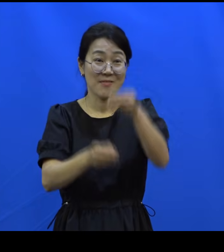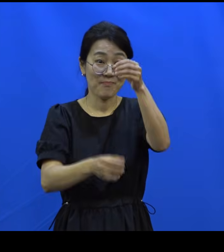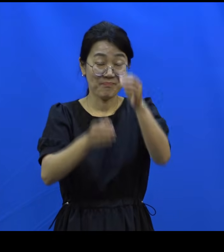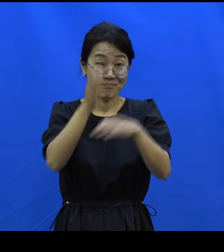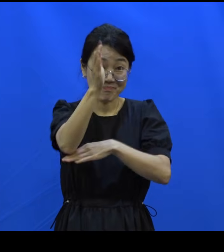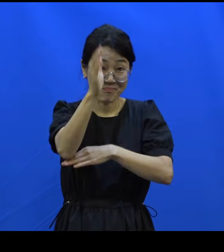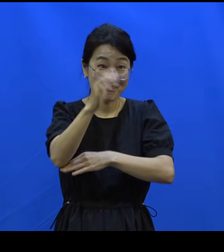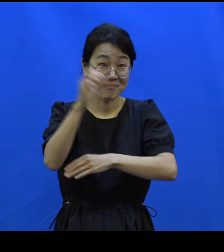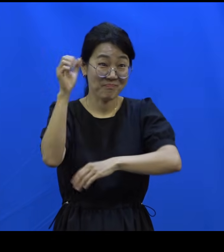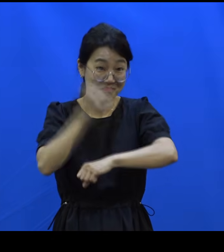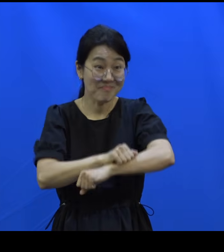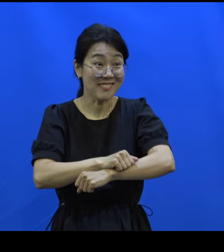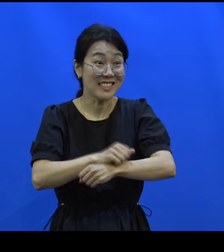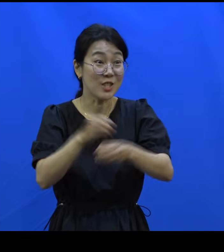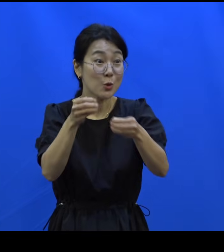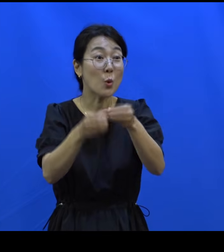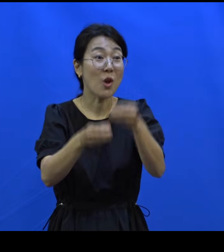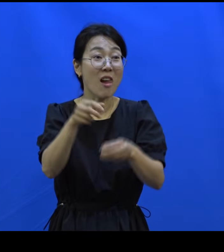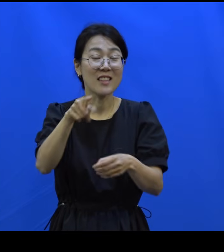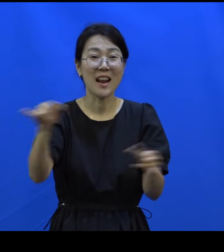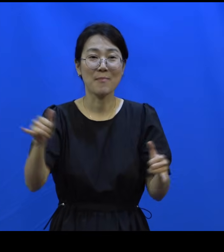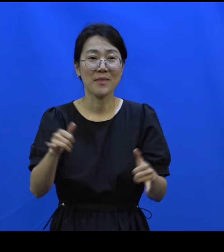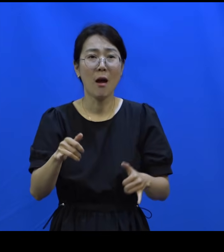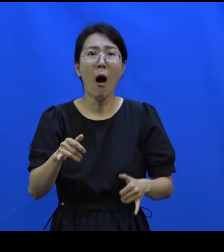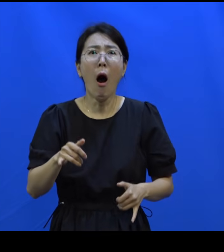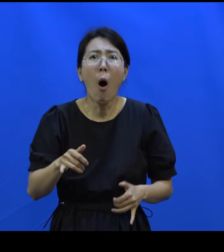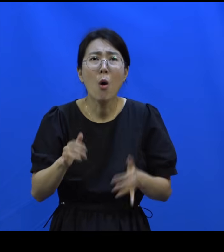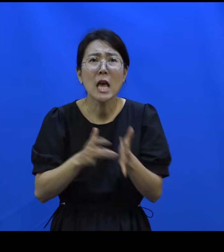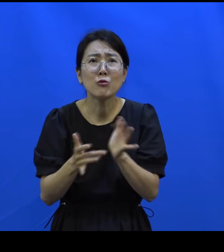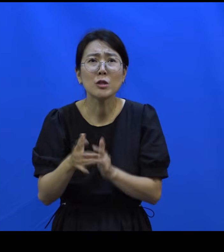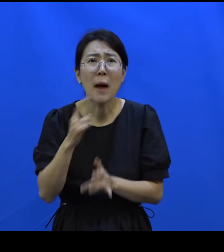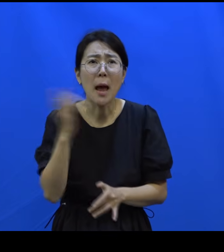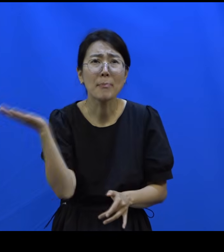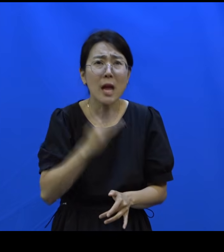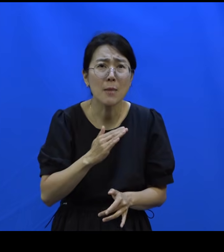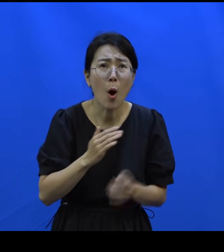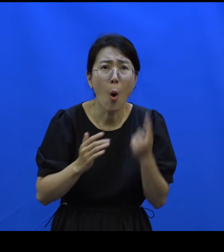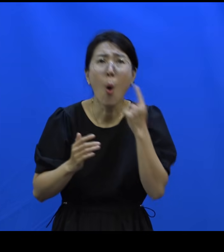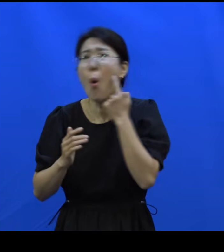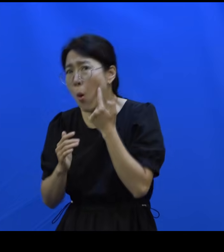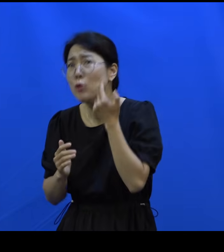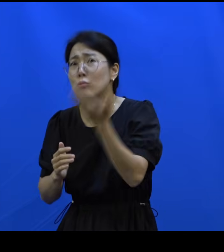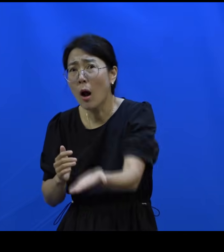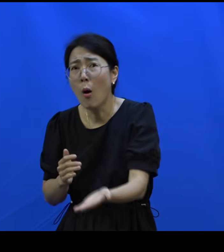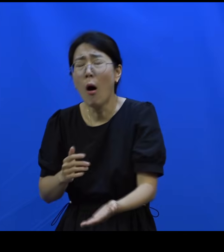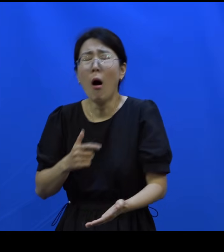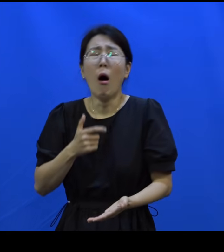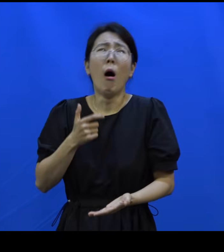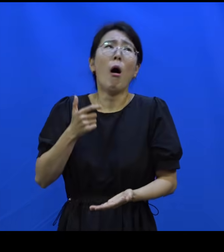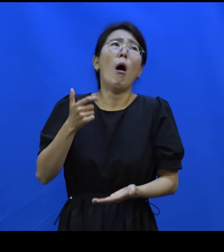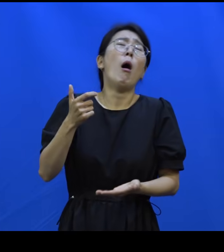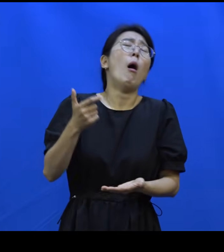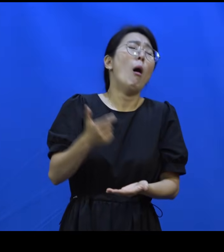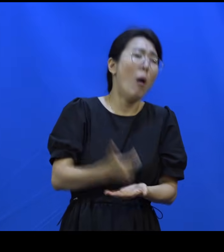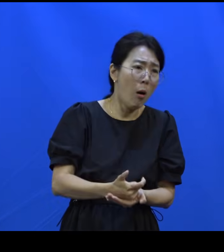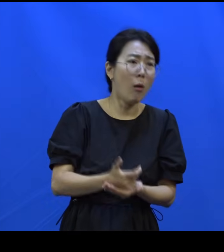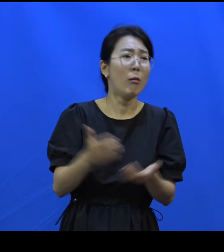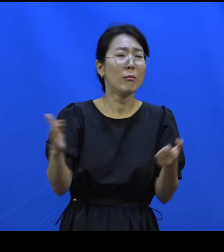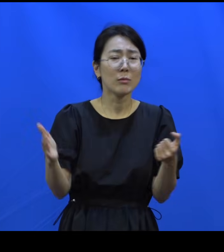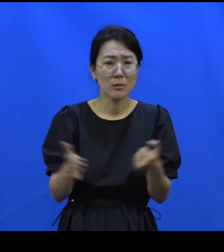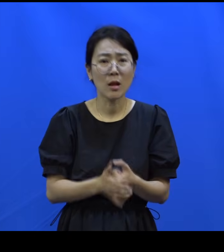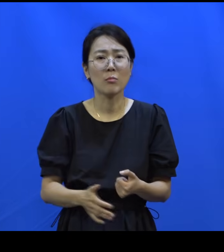원리로 삼았습니다. 아마 그의 작품에서도 나타나고요. 그래서 그런 그리스도인이 군대, 경찰에 가는